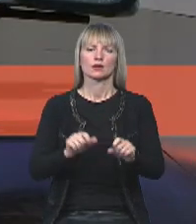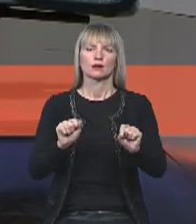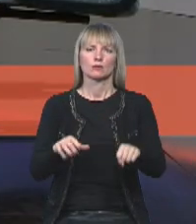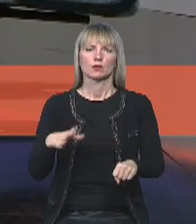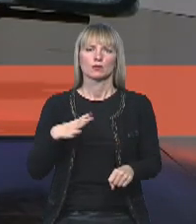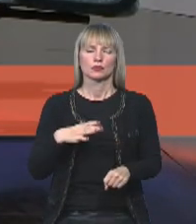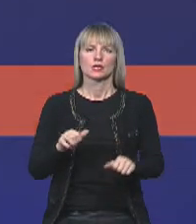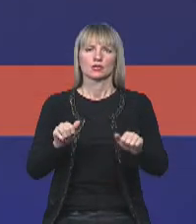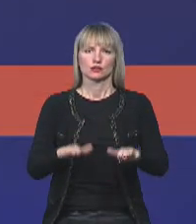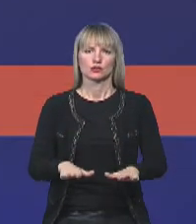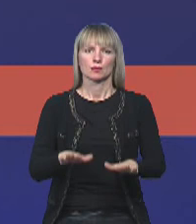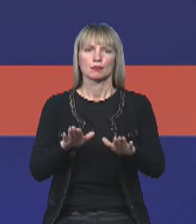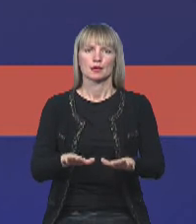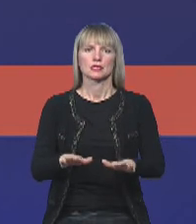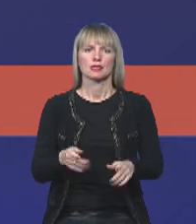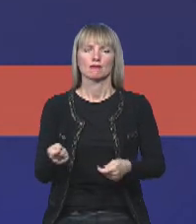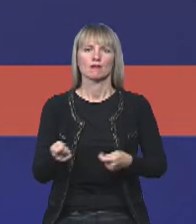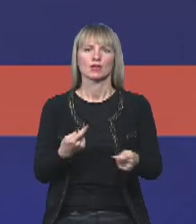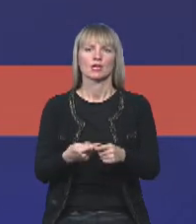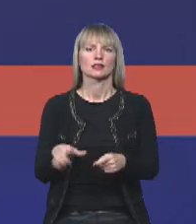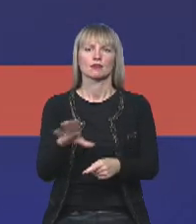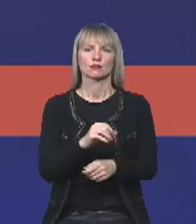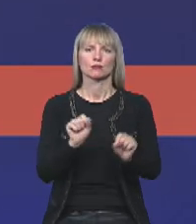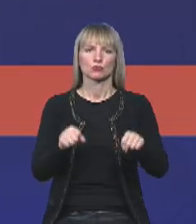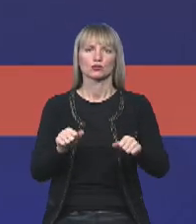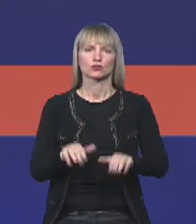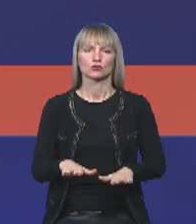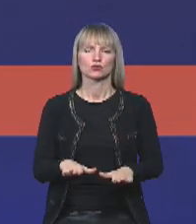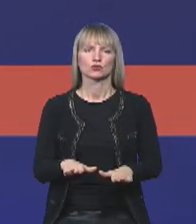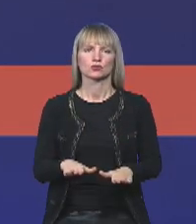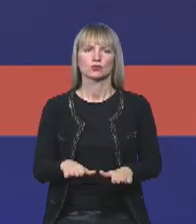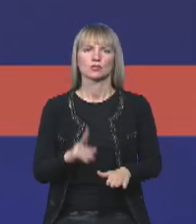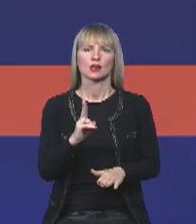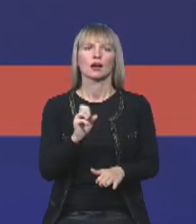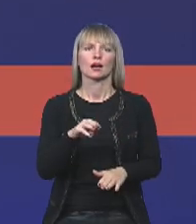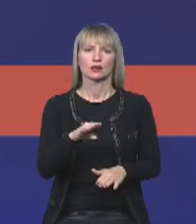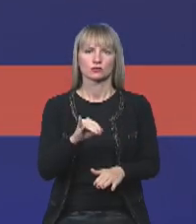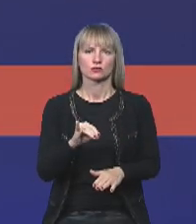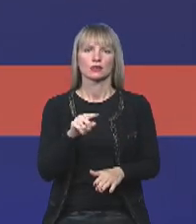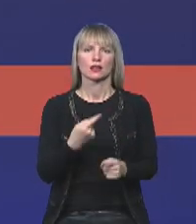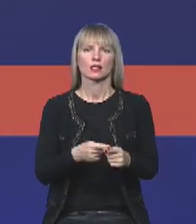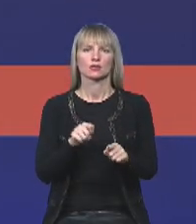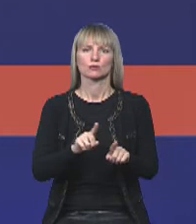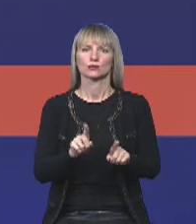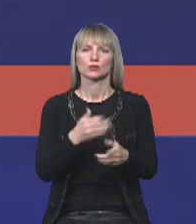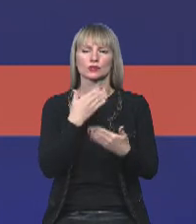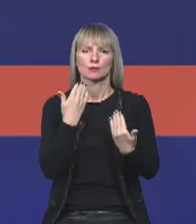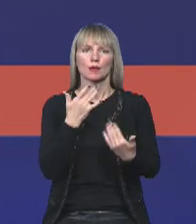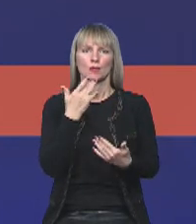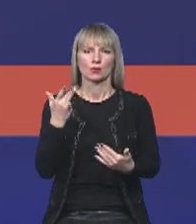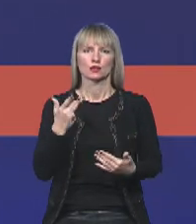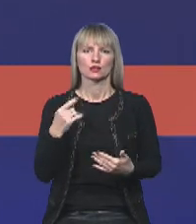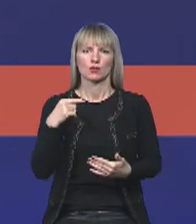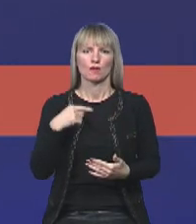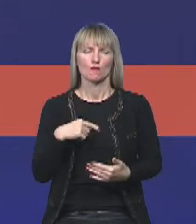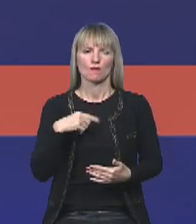рішенням місцевої влади. Да, це все можна рішити, було б бажання. Катю, це тому, що нема політичної волі,